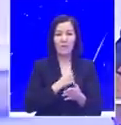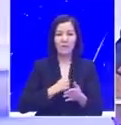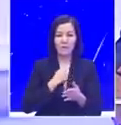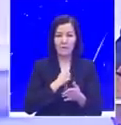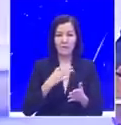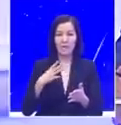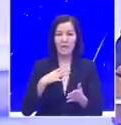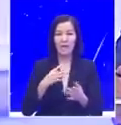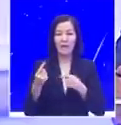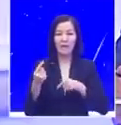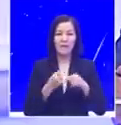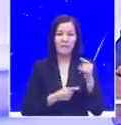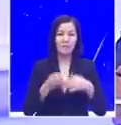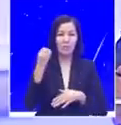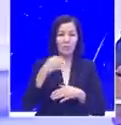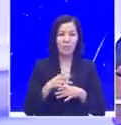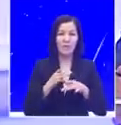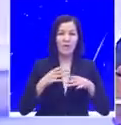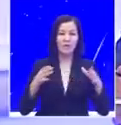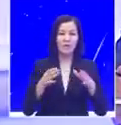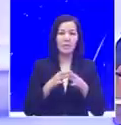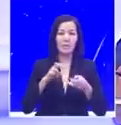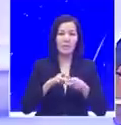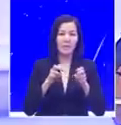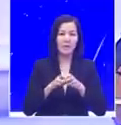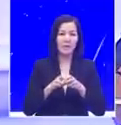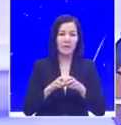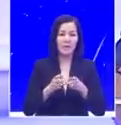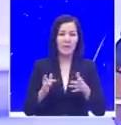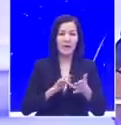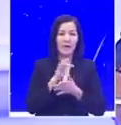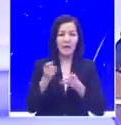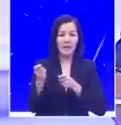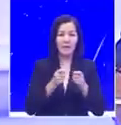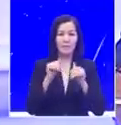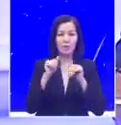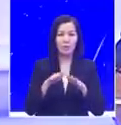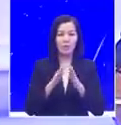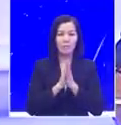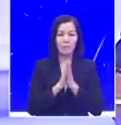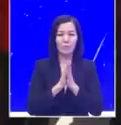наразылық танытты. Кәсіпкерлер орталыққа жиналып, осы мәселені қала әкімдігіне шешіп берулерін өтінді.